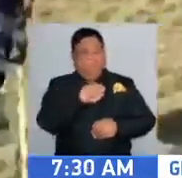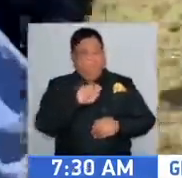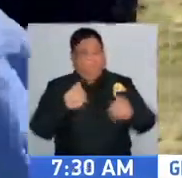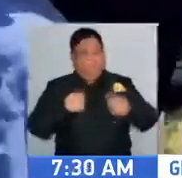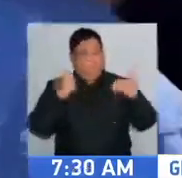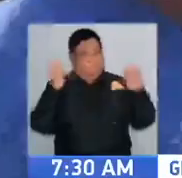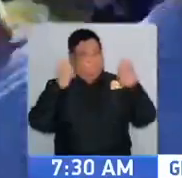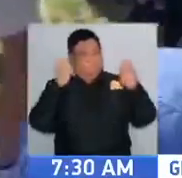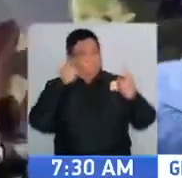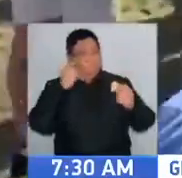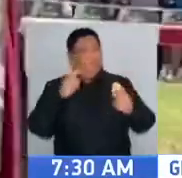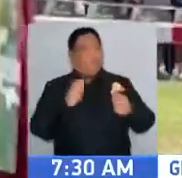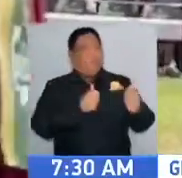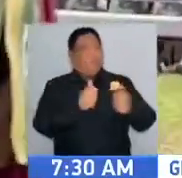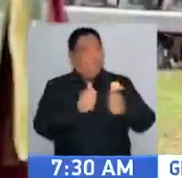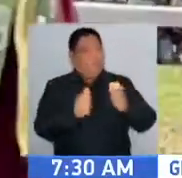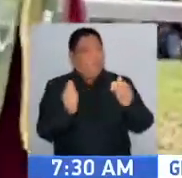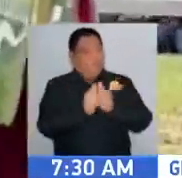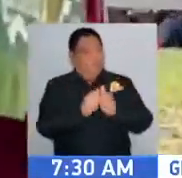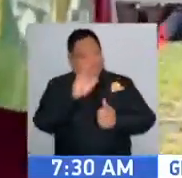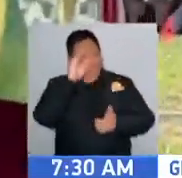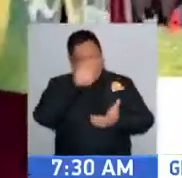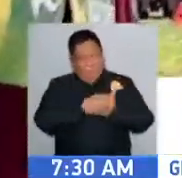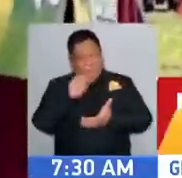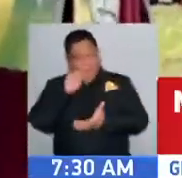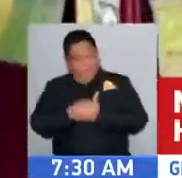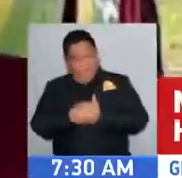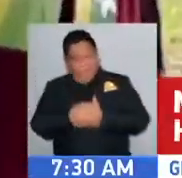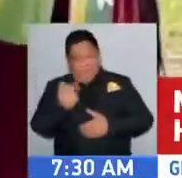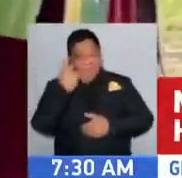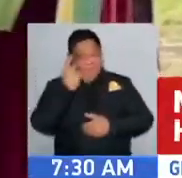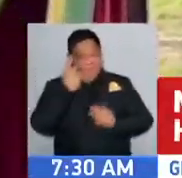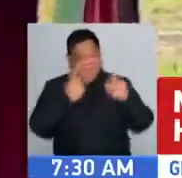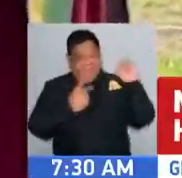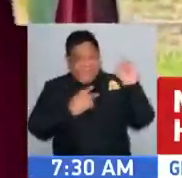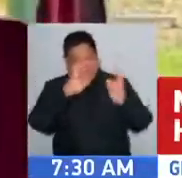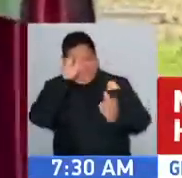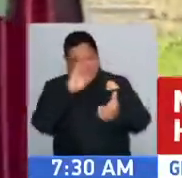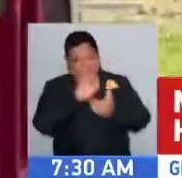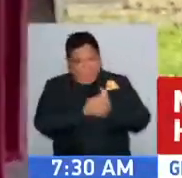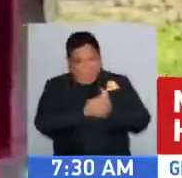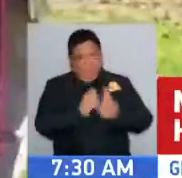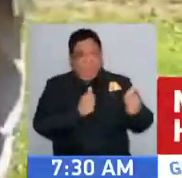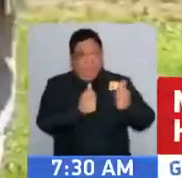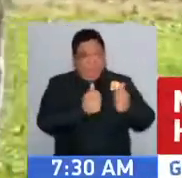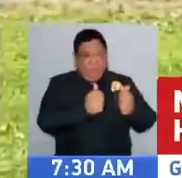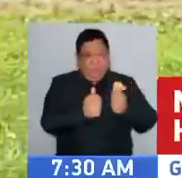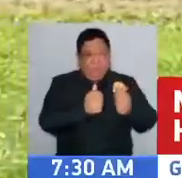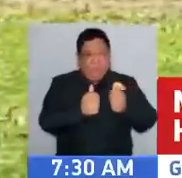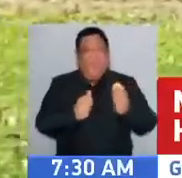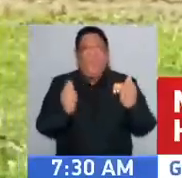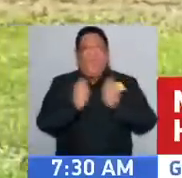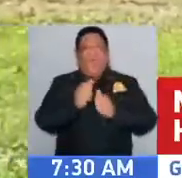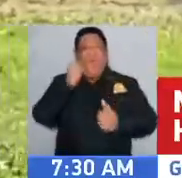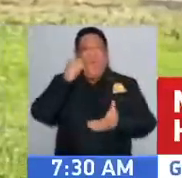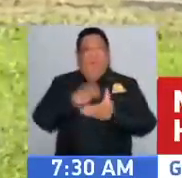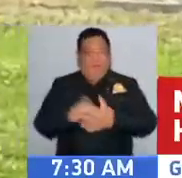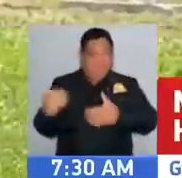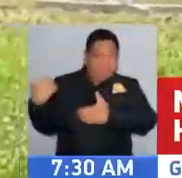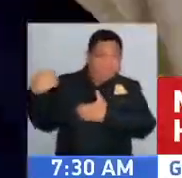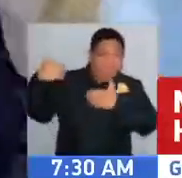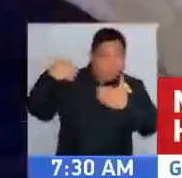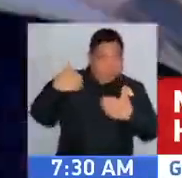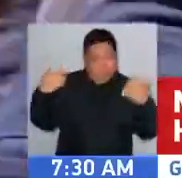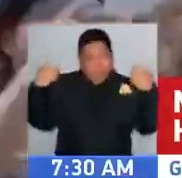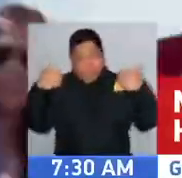Yan po yung mga mister, oh, nagpapabilisan sa obstacle course habang buhat-buhat ang kanilang misis. Kanya-kanya silang strategy sa